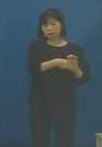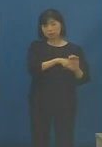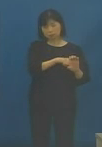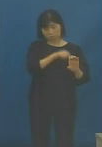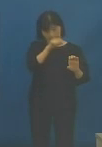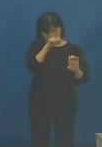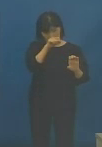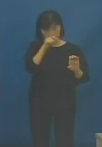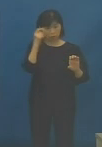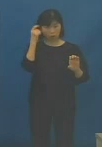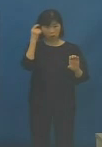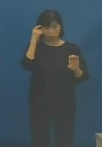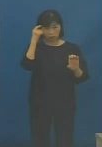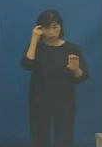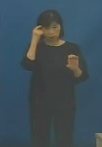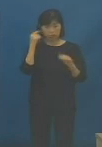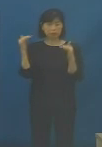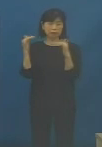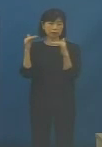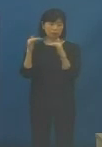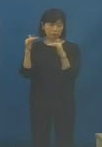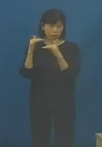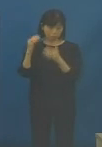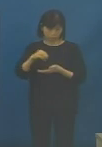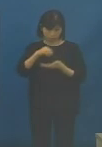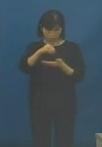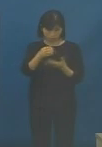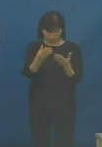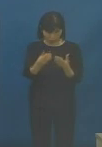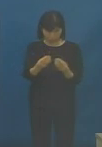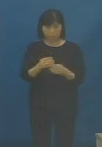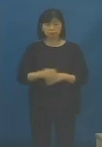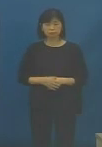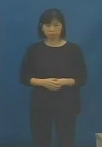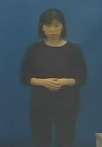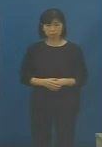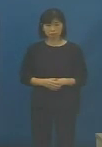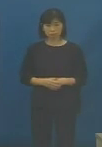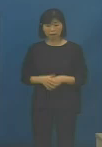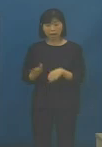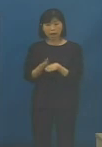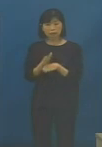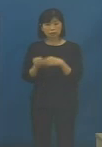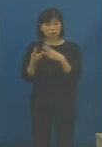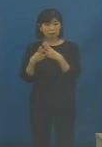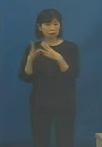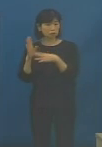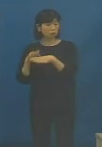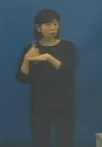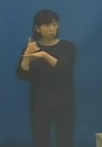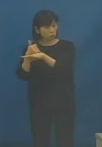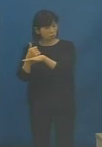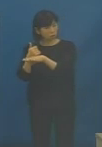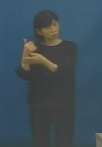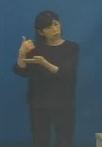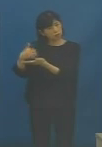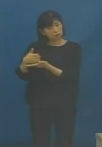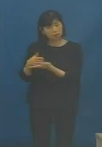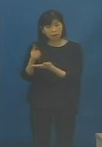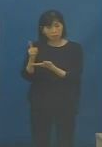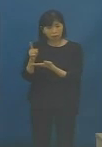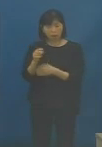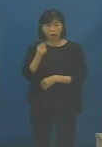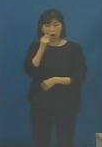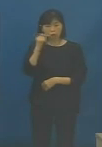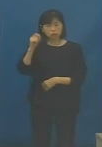ではないかという議論を提起をしてまいりました。でも多分岸田総理が最近おっしゃるのはウクライナ紛